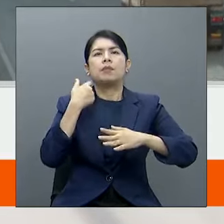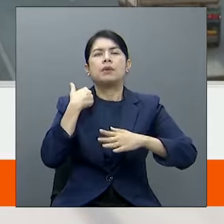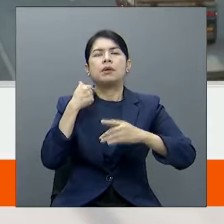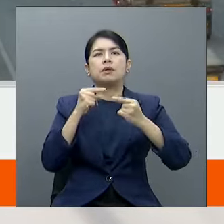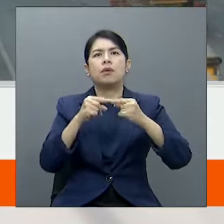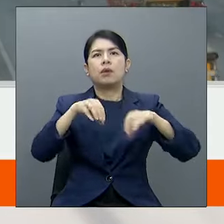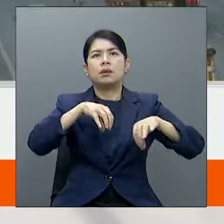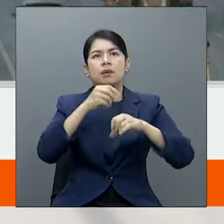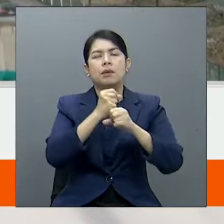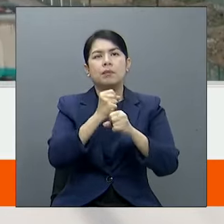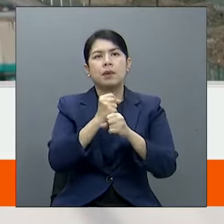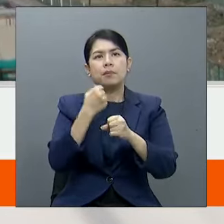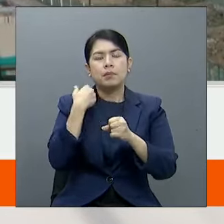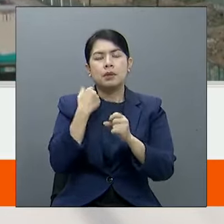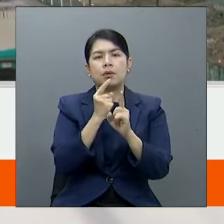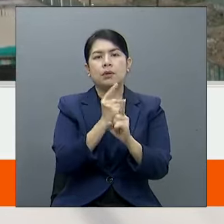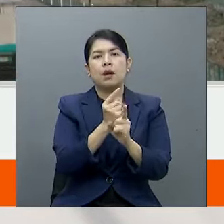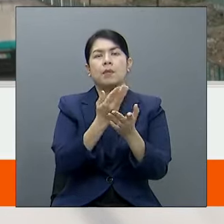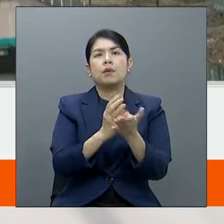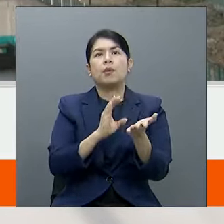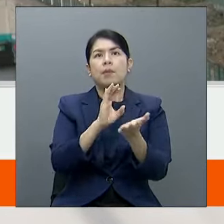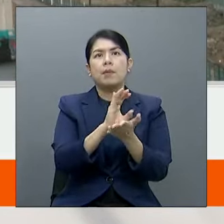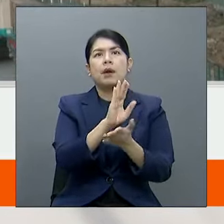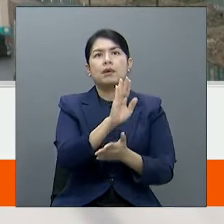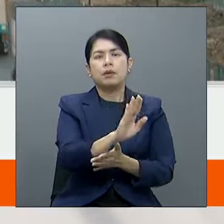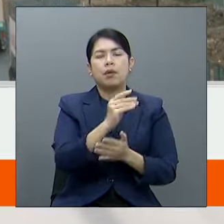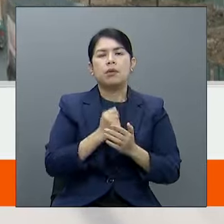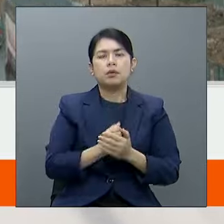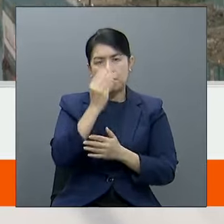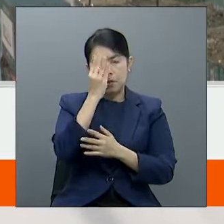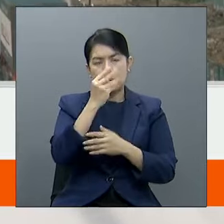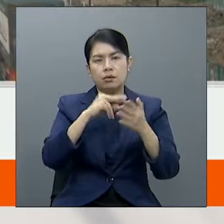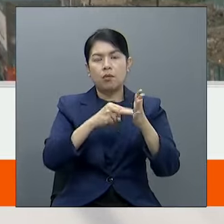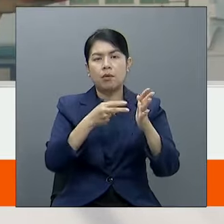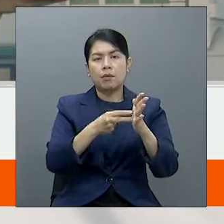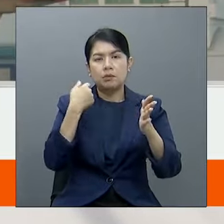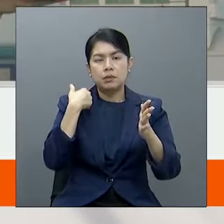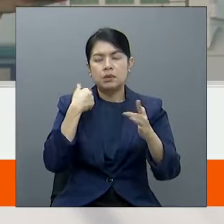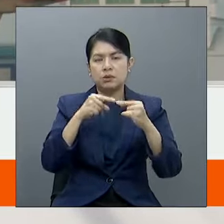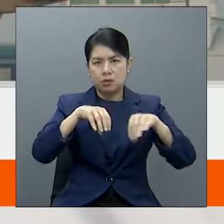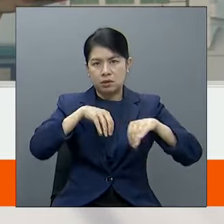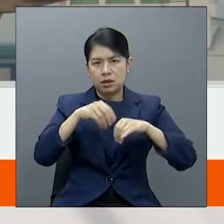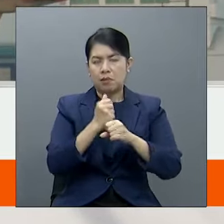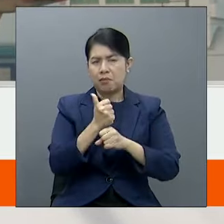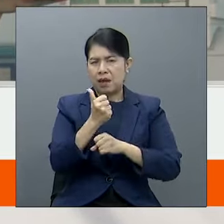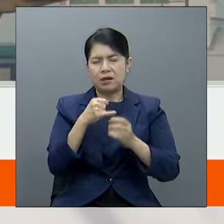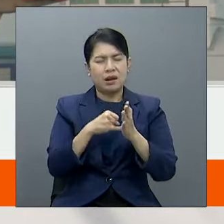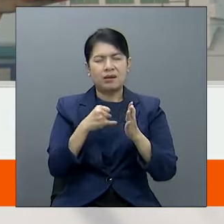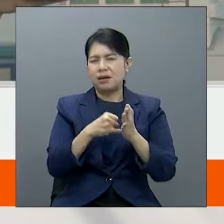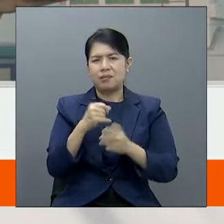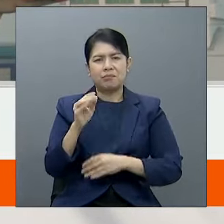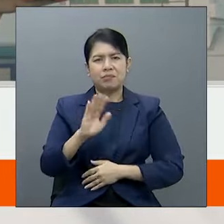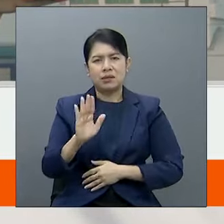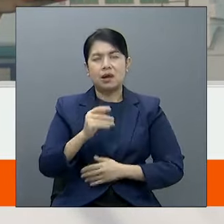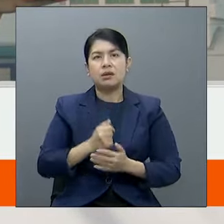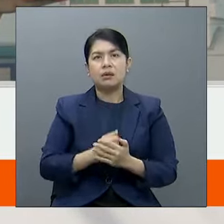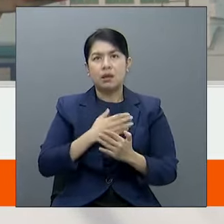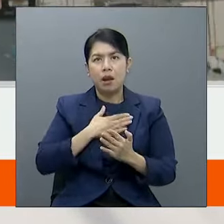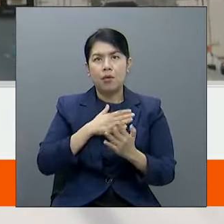ามันไม่ใช่การควบคุมที่จะดำเนินการได้ง่ายนะนะครับคือเราสามารถวางแ